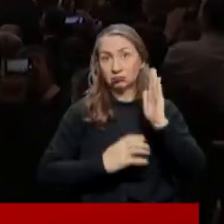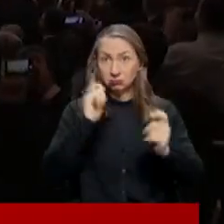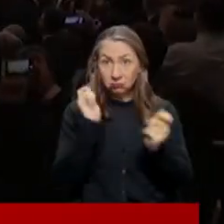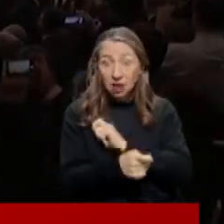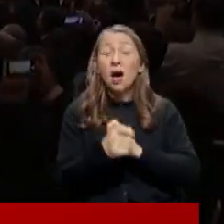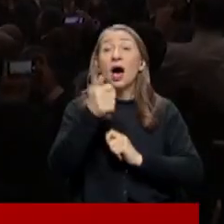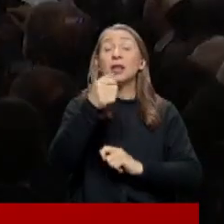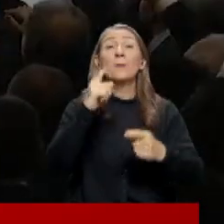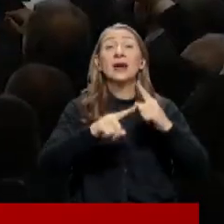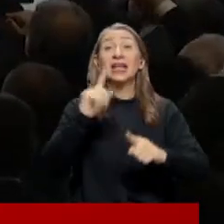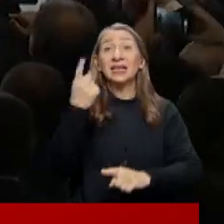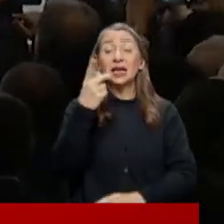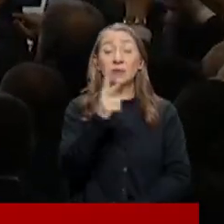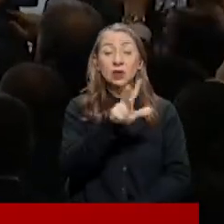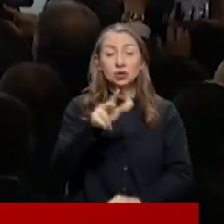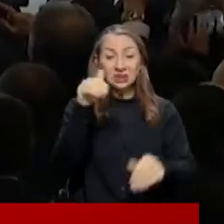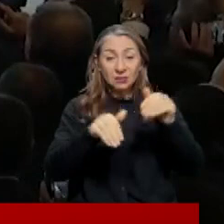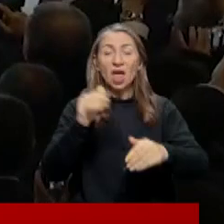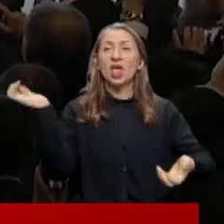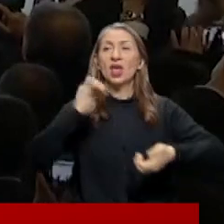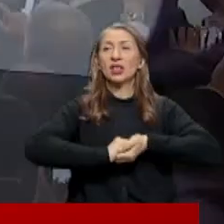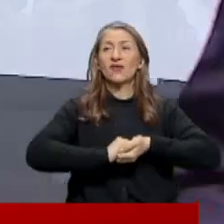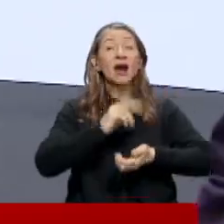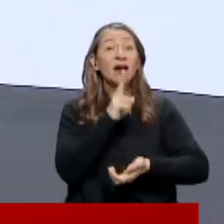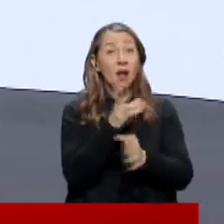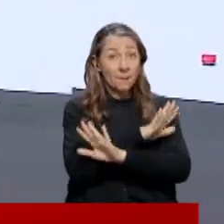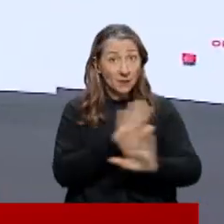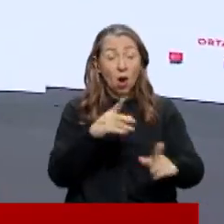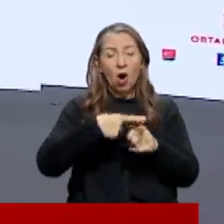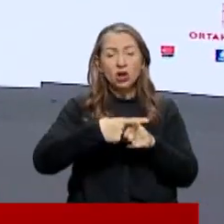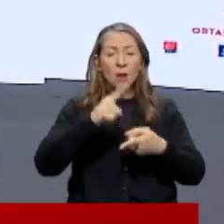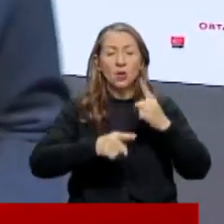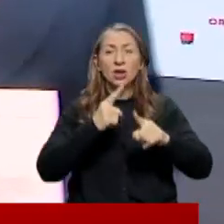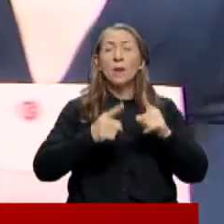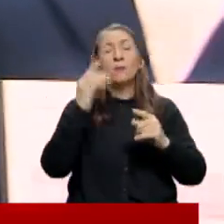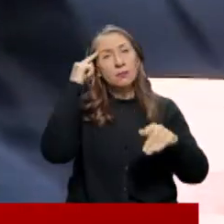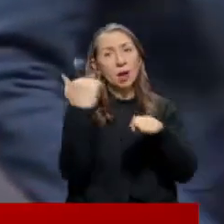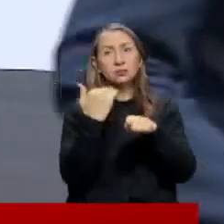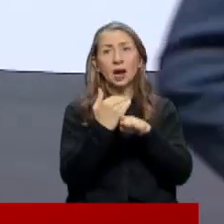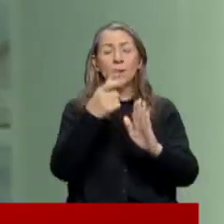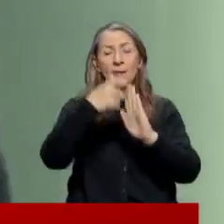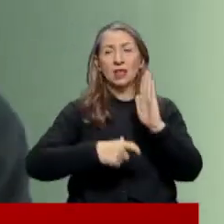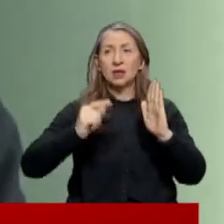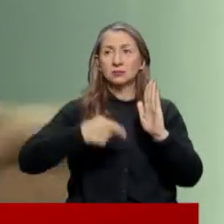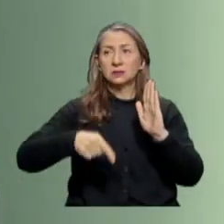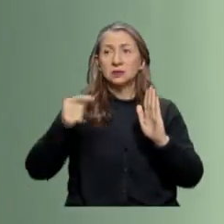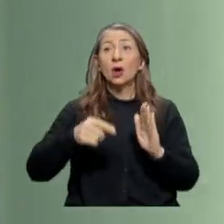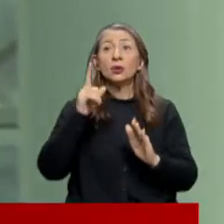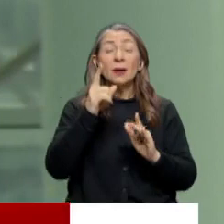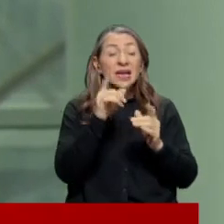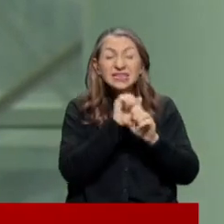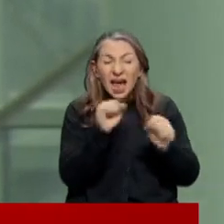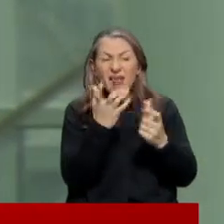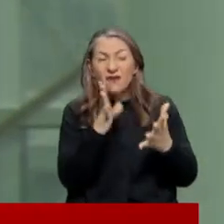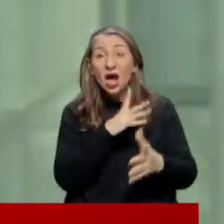parti lideri 2023 seçimlerinde de ittifak kararı aldıktan sonra ortak politikalar mutabakat metnine imza attı. Önce bir hasar tespit komisyonu.